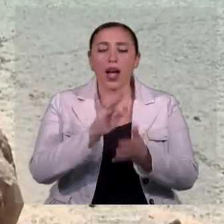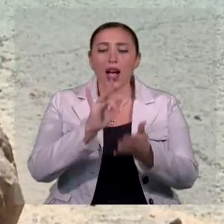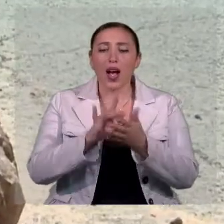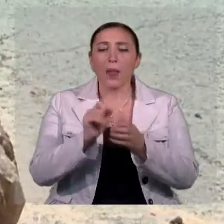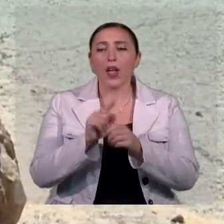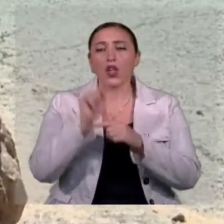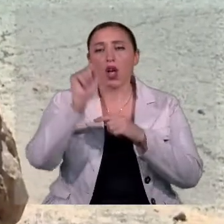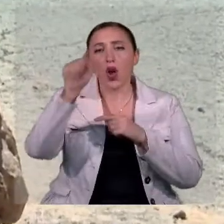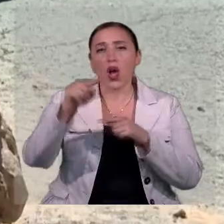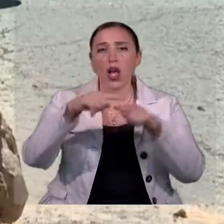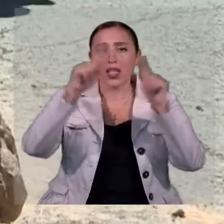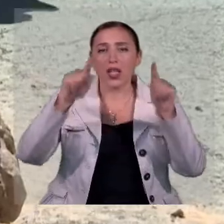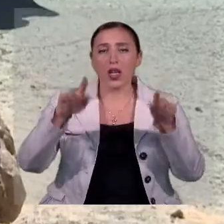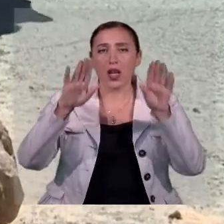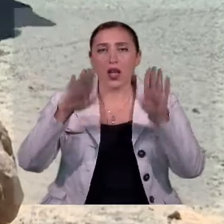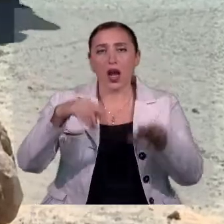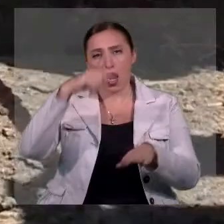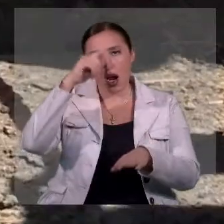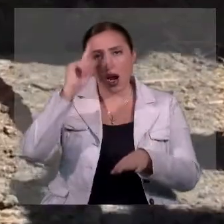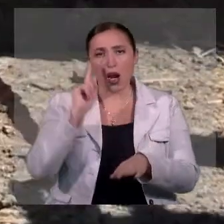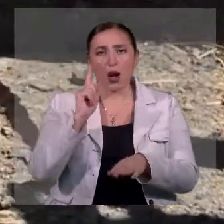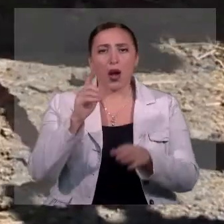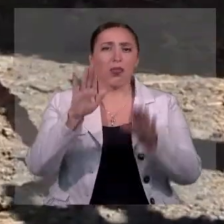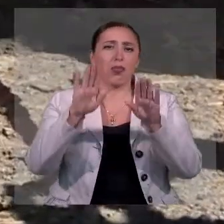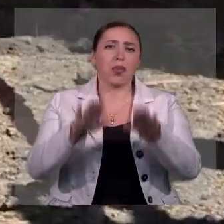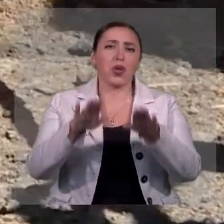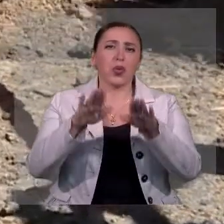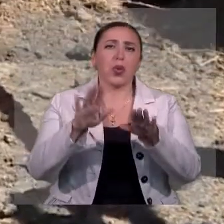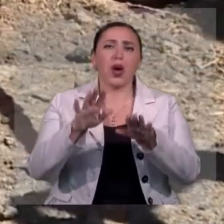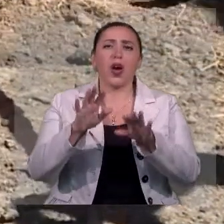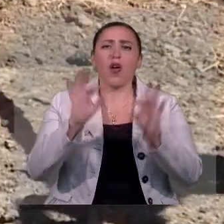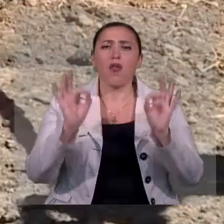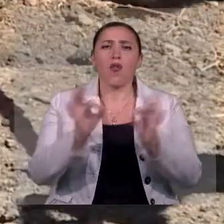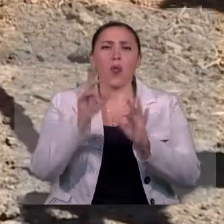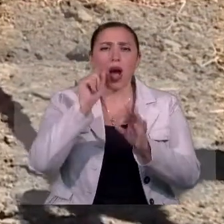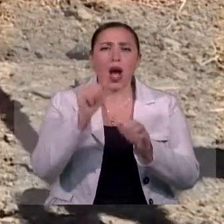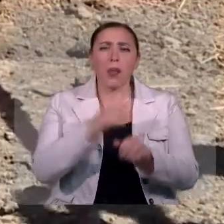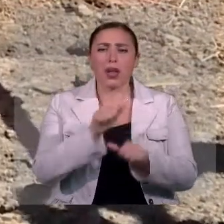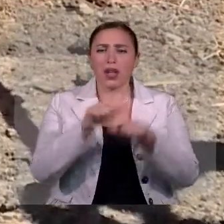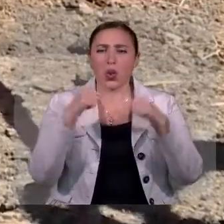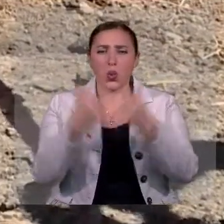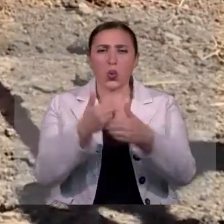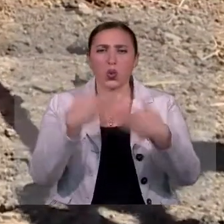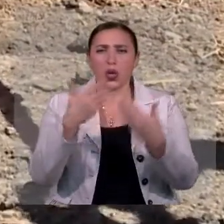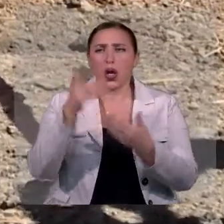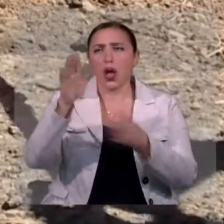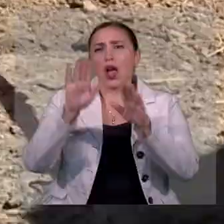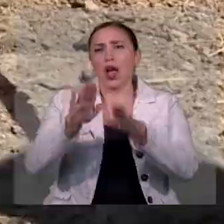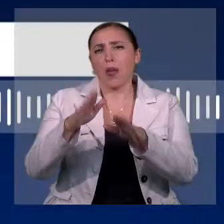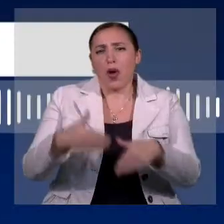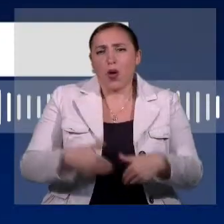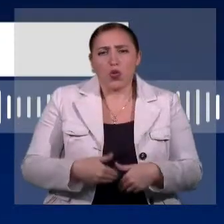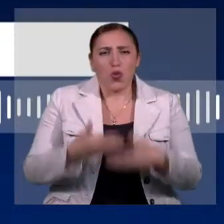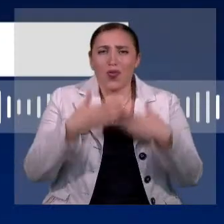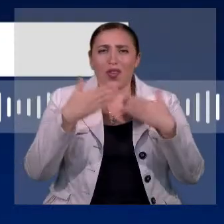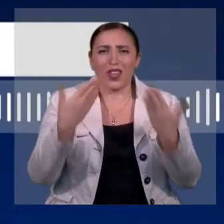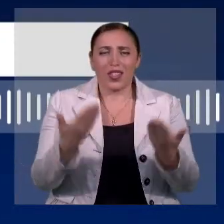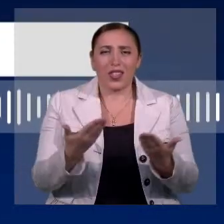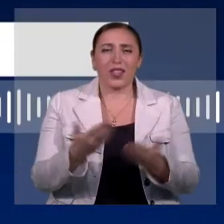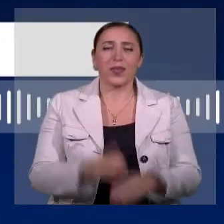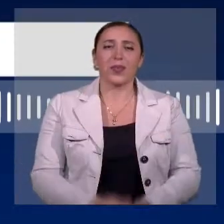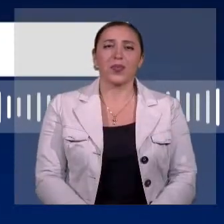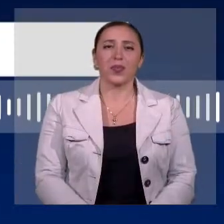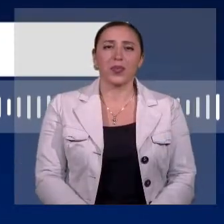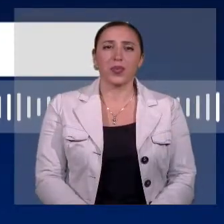գլխին դիրքավորված ադրբեջանցիները ամենևին էլ շրջափակման մեջ չեն, նույն տեղում են եւ դեռ չեն սովածացել, կատակում է։ Այսօր ունենք